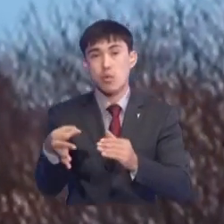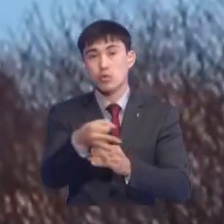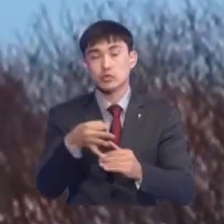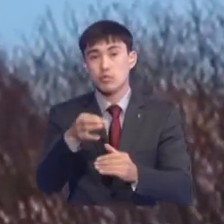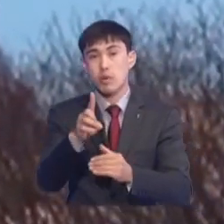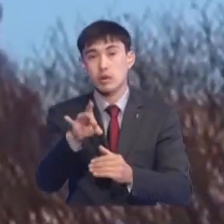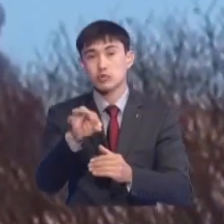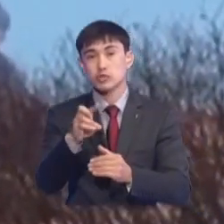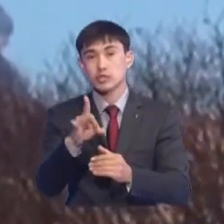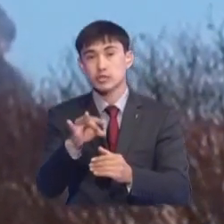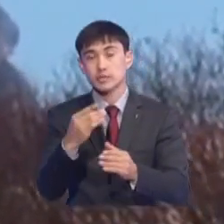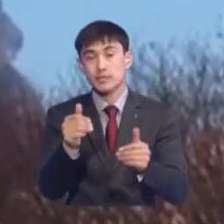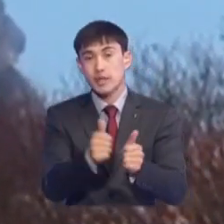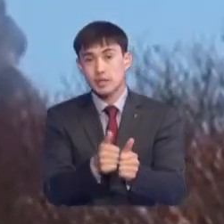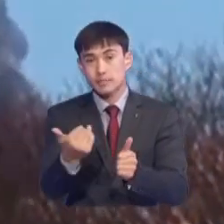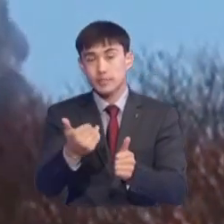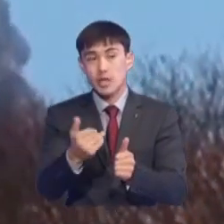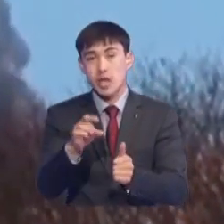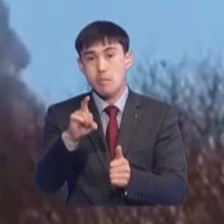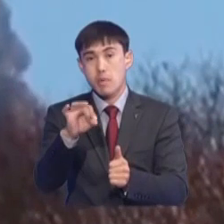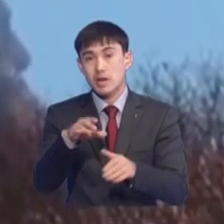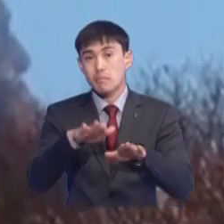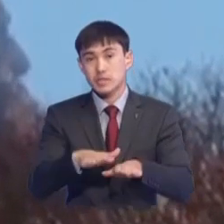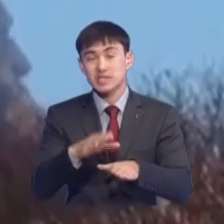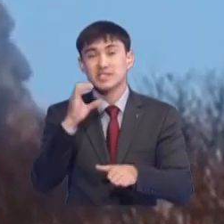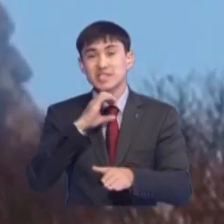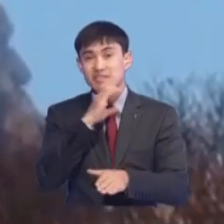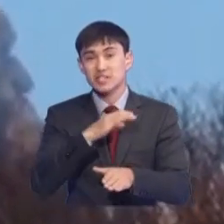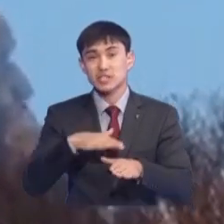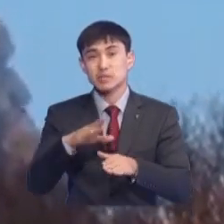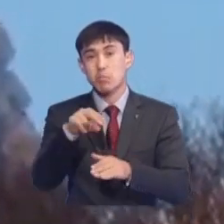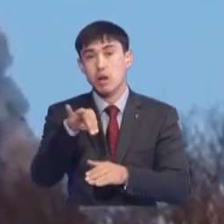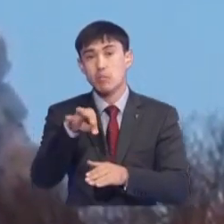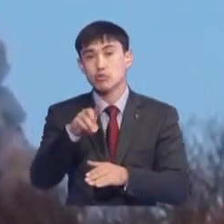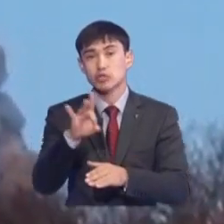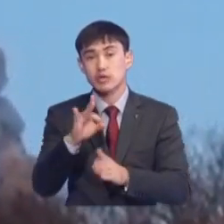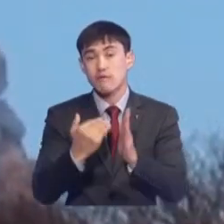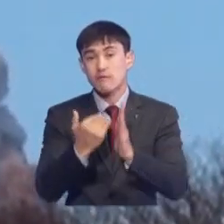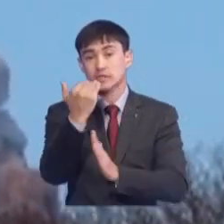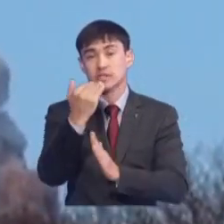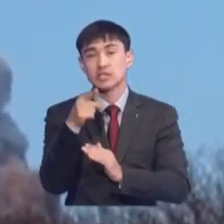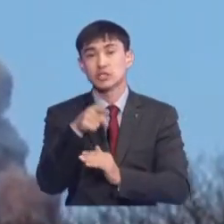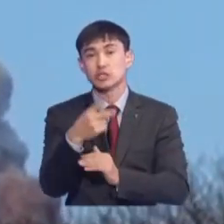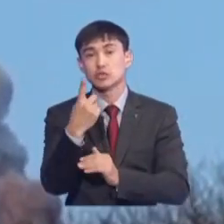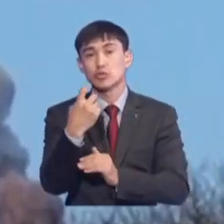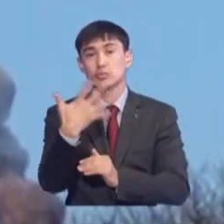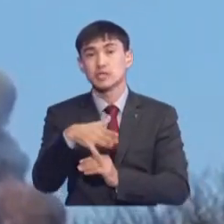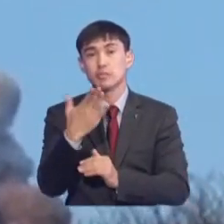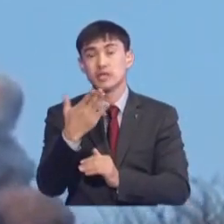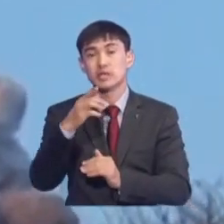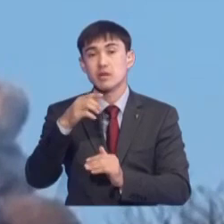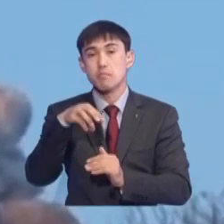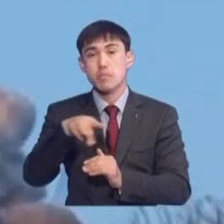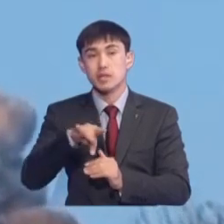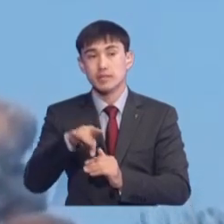большой курильской гряды отмечается что и Бека расположен в северной части парамушир высота вулкана 1156 м он